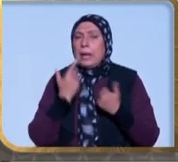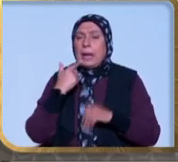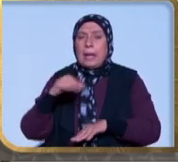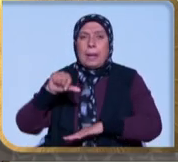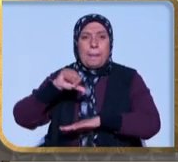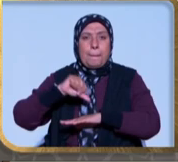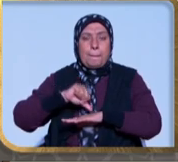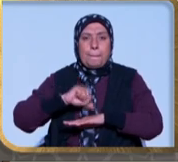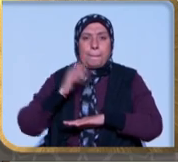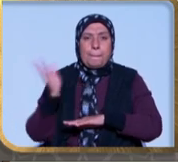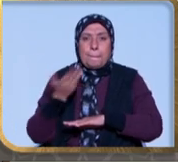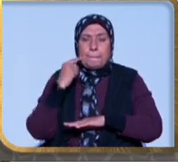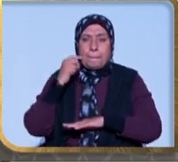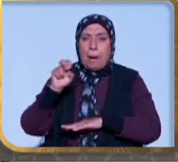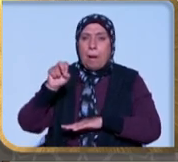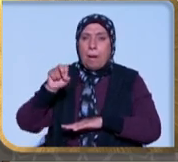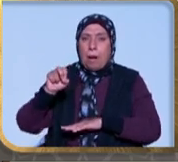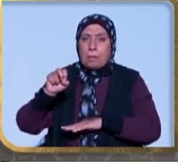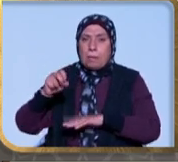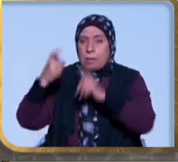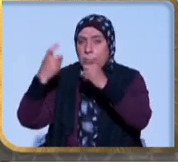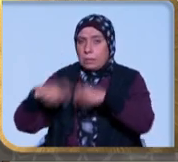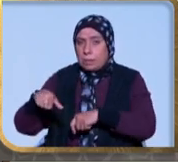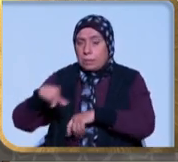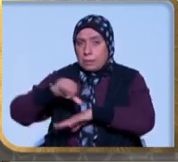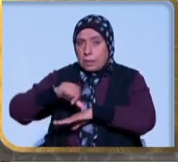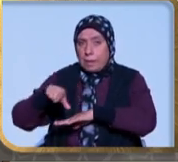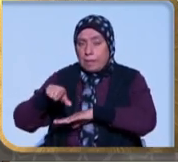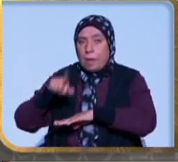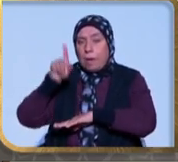فكأين من قرية